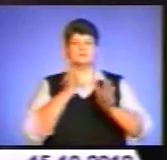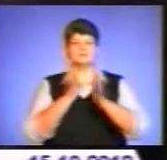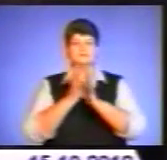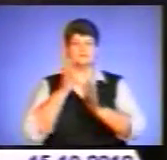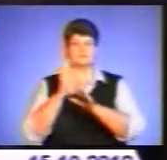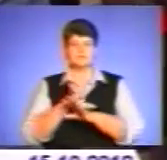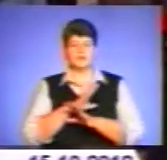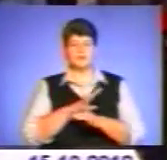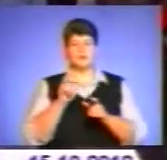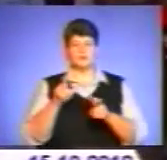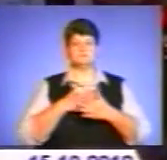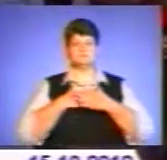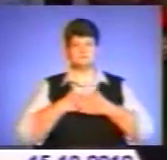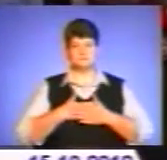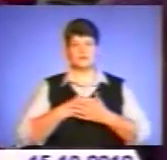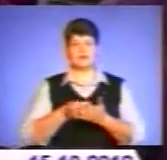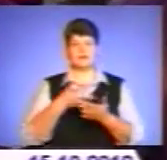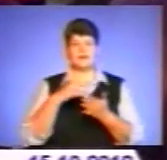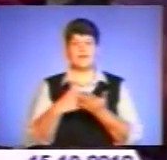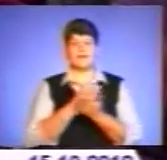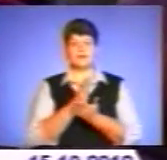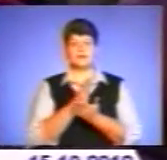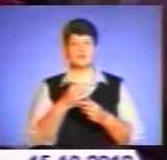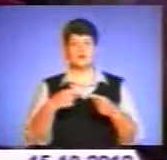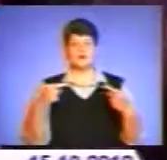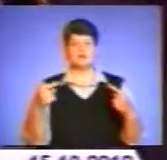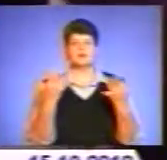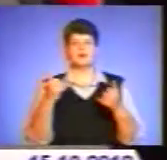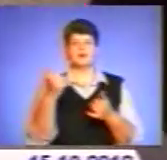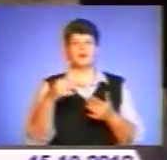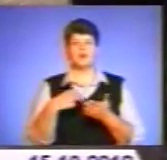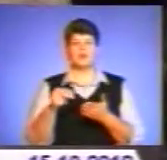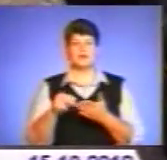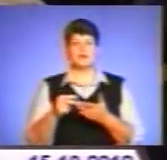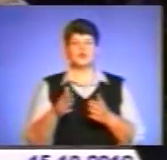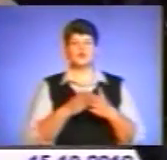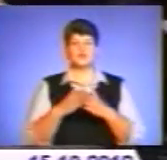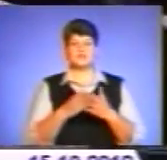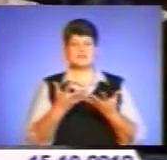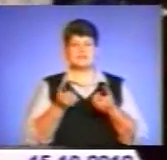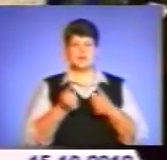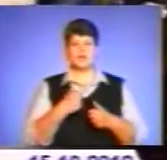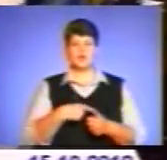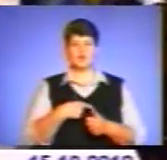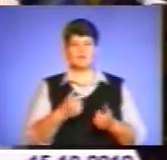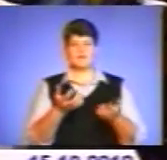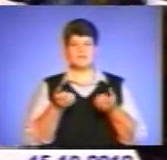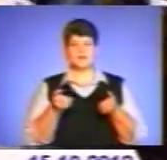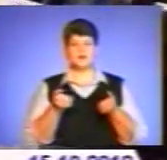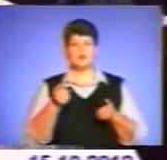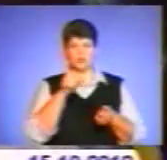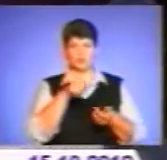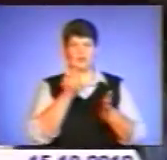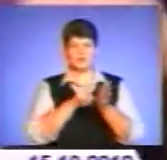Людей задовільняє ціна та якість товару. Скільки купили бутилок олії? А сусіді взяла і собі взяла. Що тут